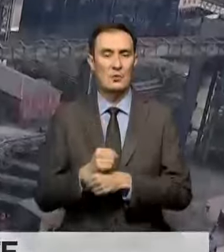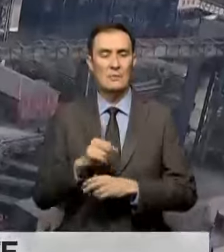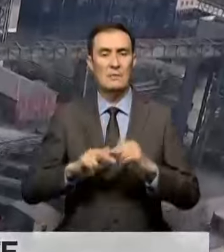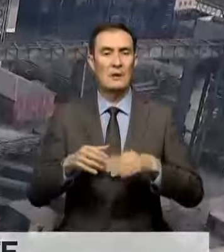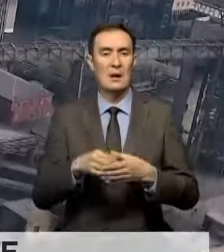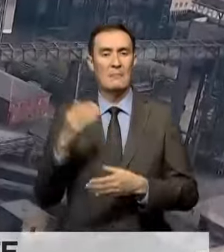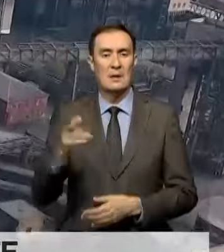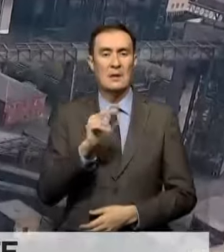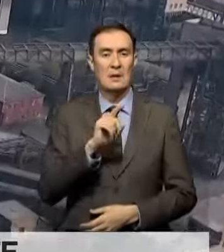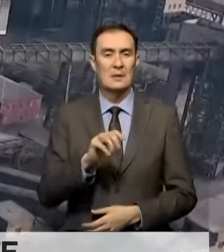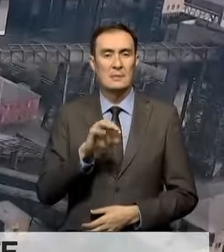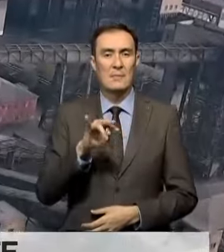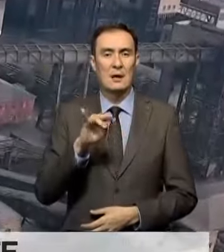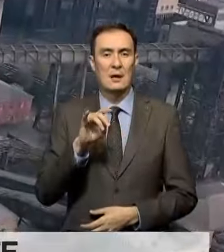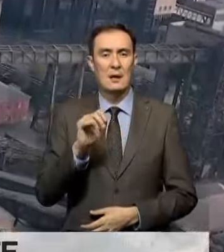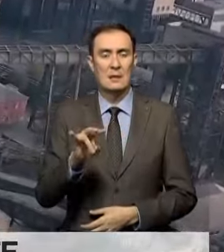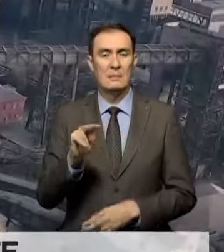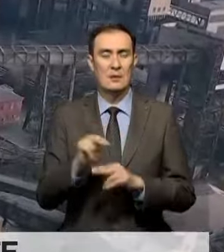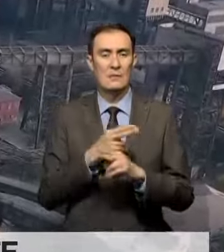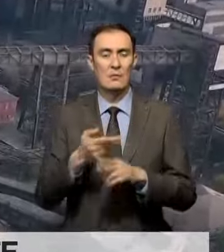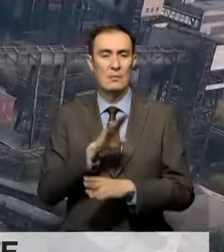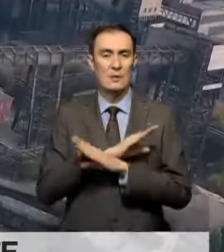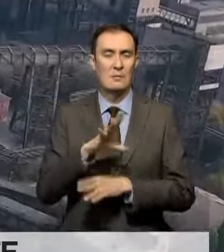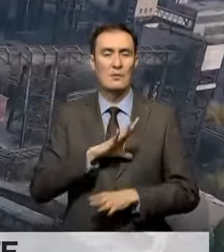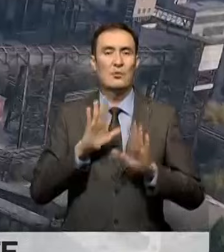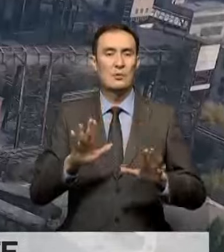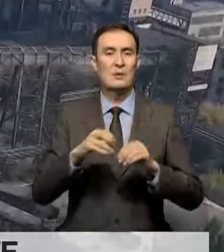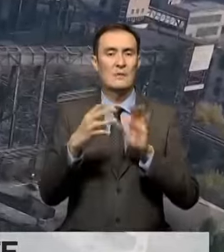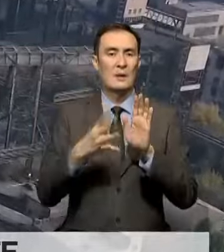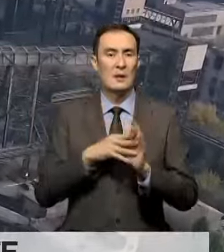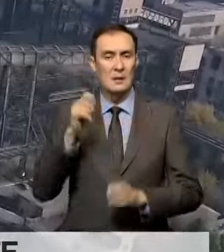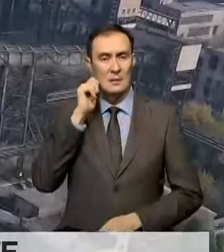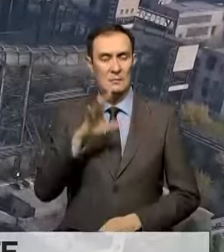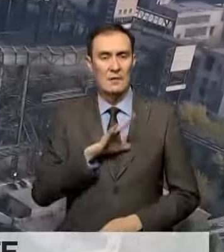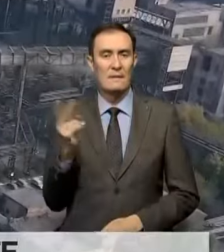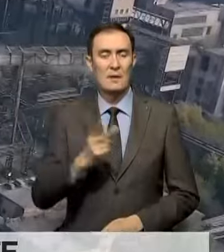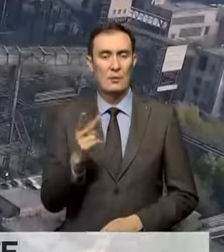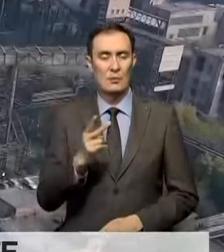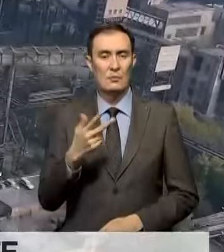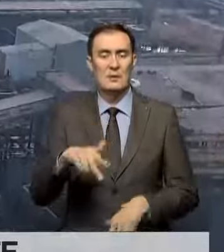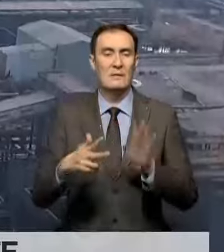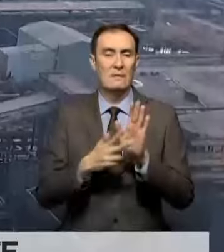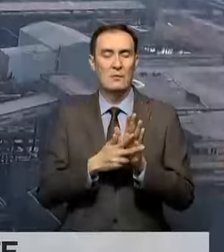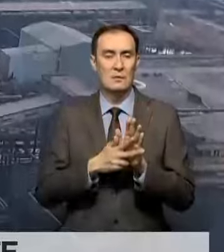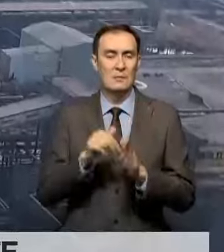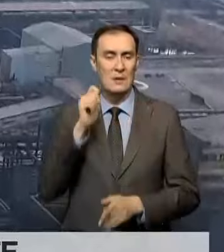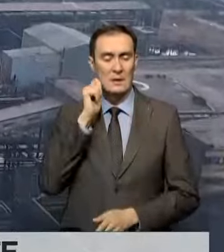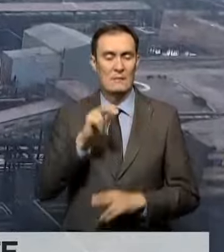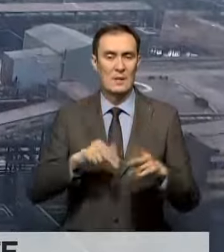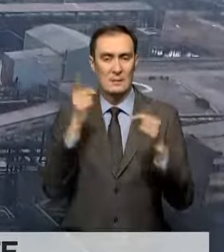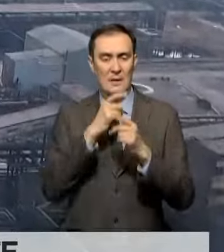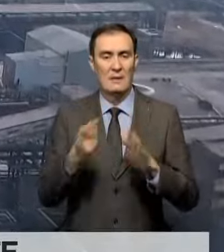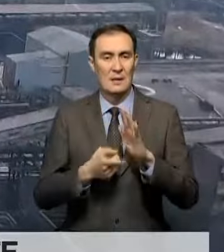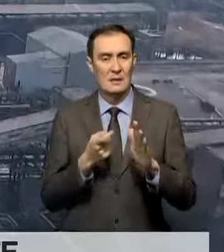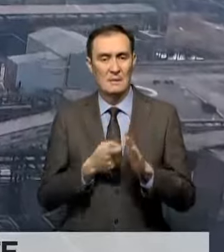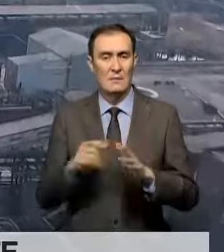подрядной компании «Казмеханомонтаж». Одному из погибших было всего лишь 19 лет, второму – 38. В полиции отметили,